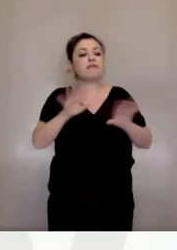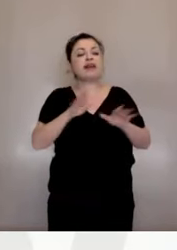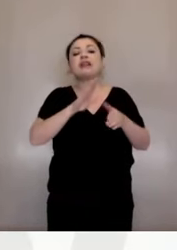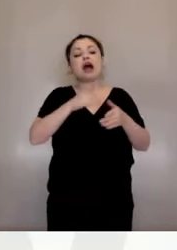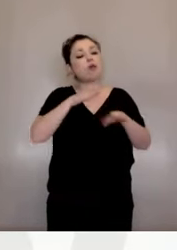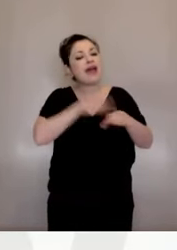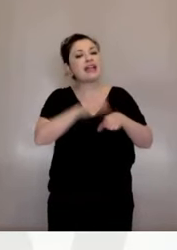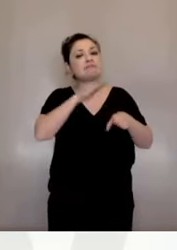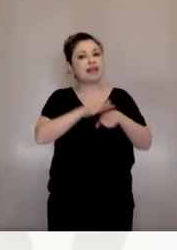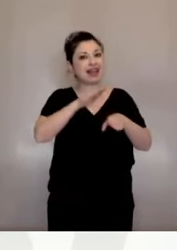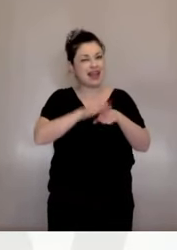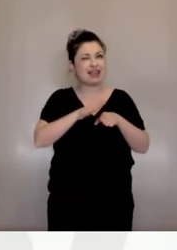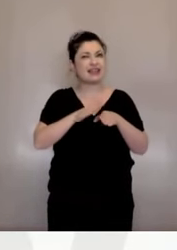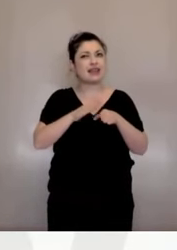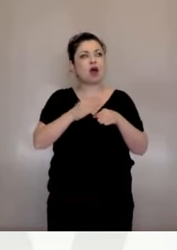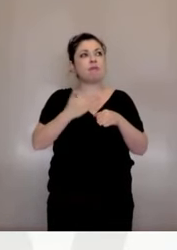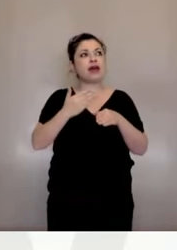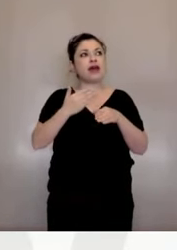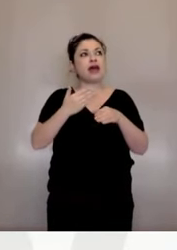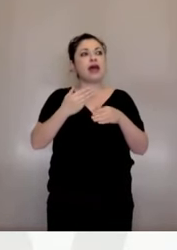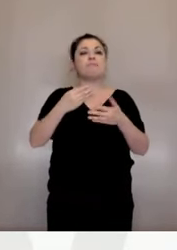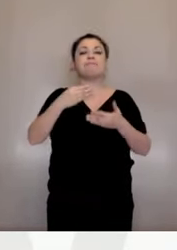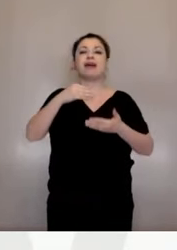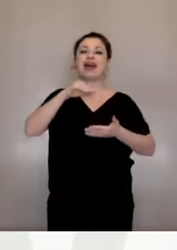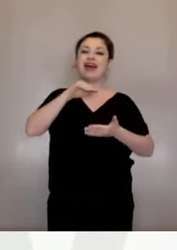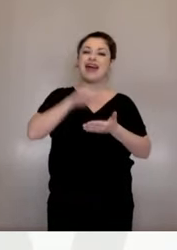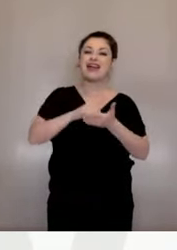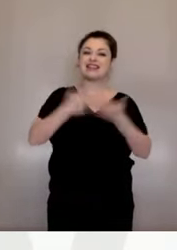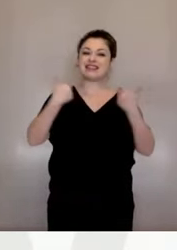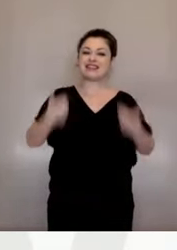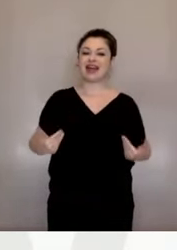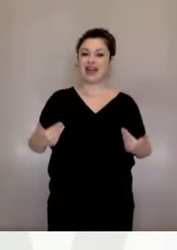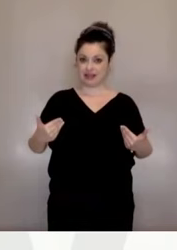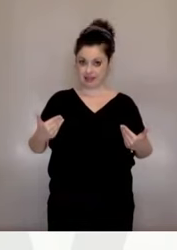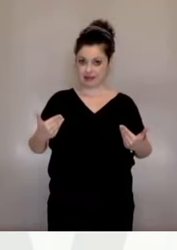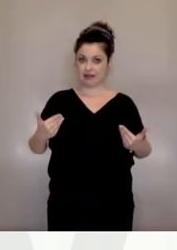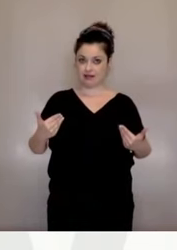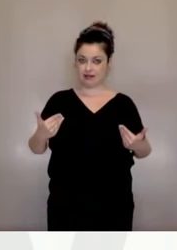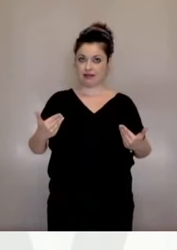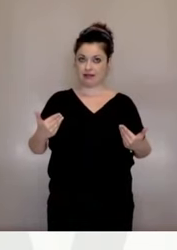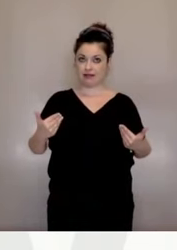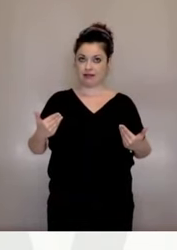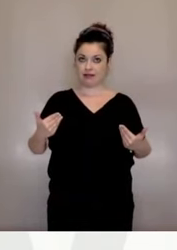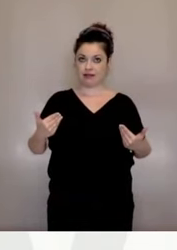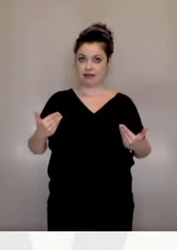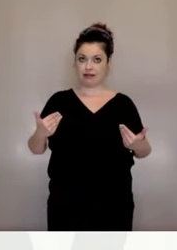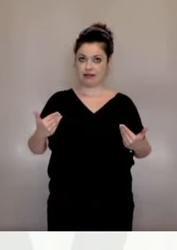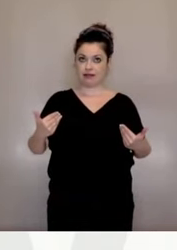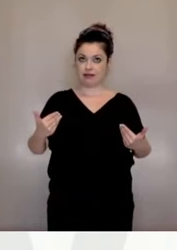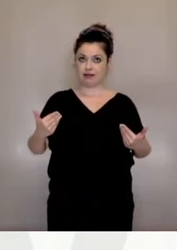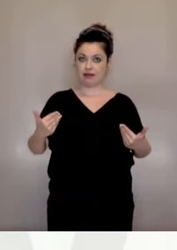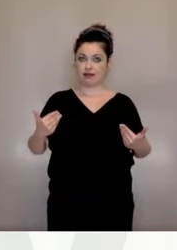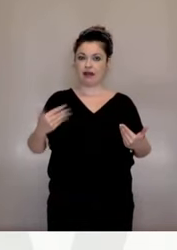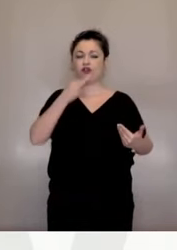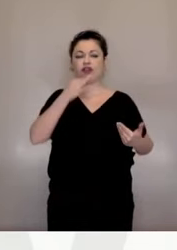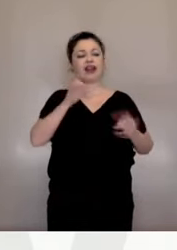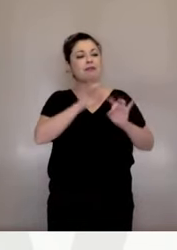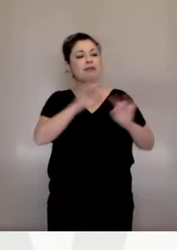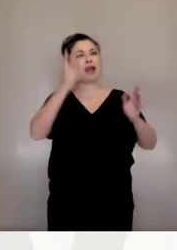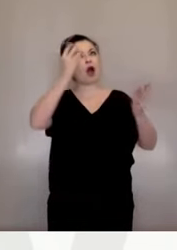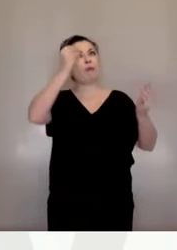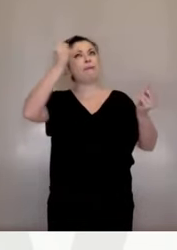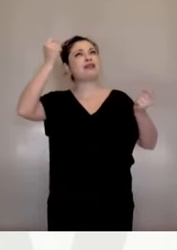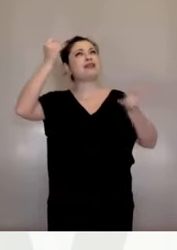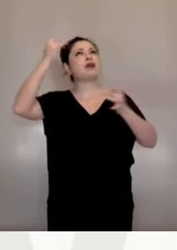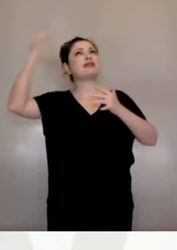decisione di esistenza, un factum cui non il pensiero astratto, ma l'atto singolare di esistere